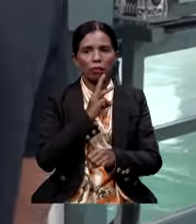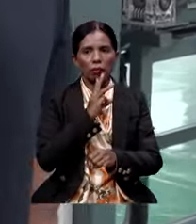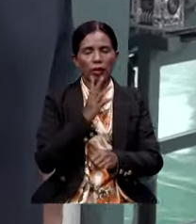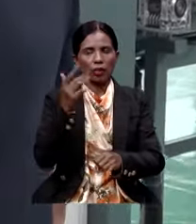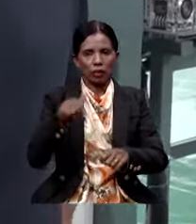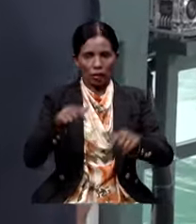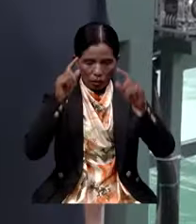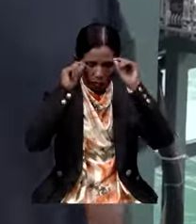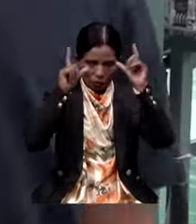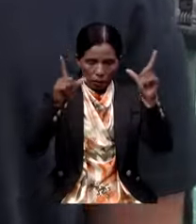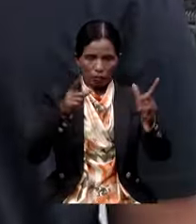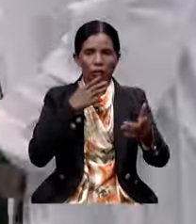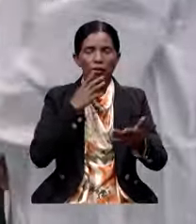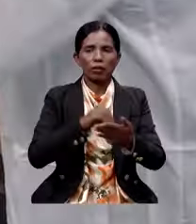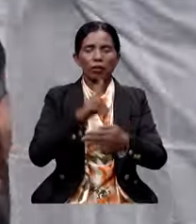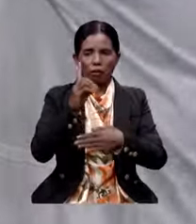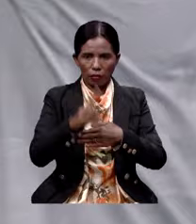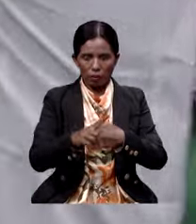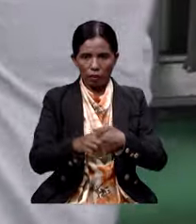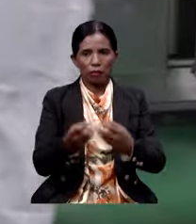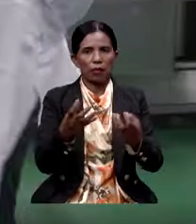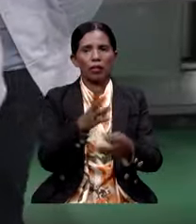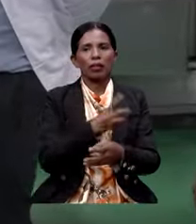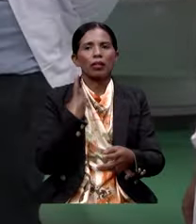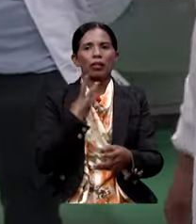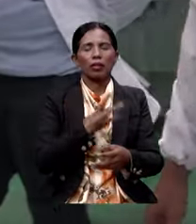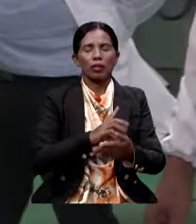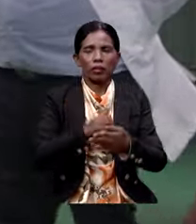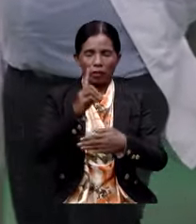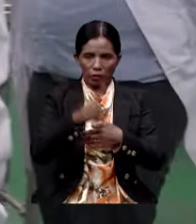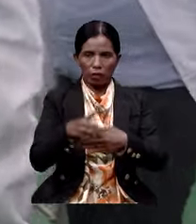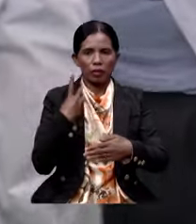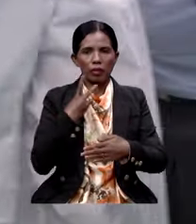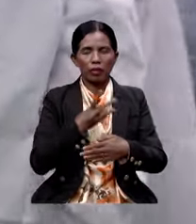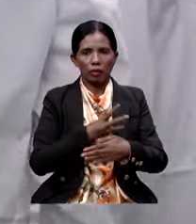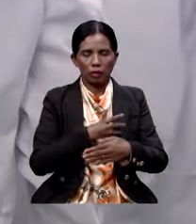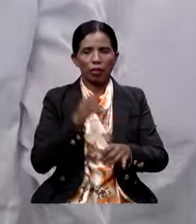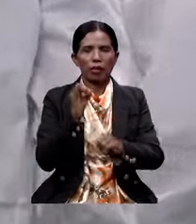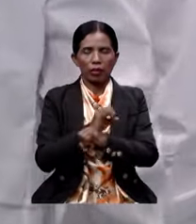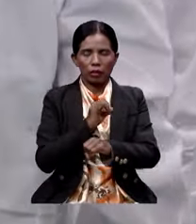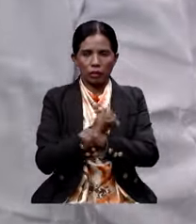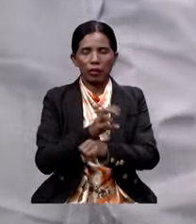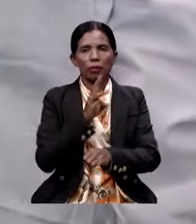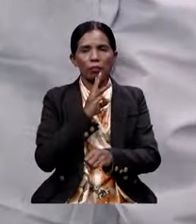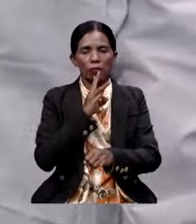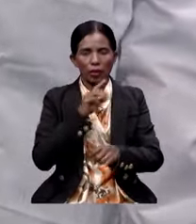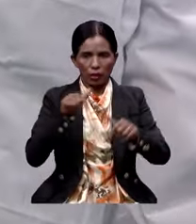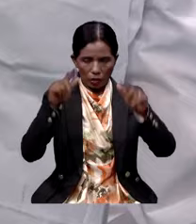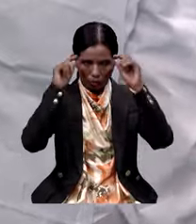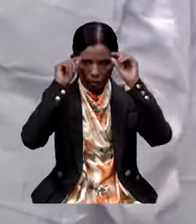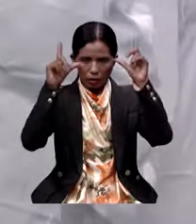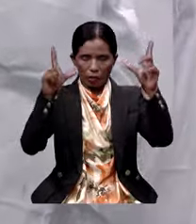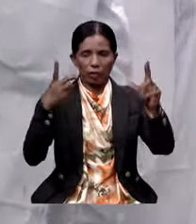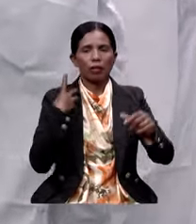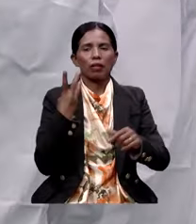Leste bele desenvolve lita tamba se ita desenvolve lita itania sentor industria a be ia Timor Leste